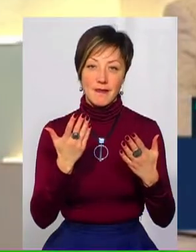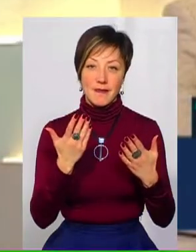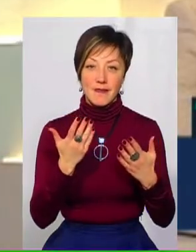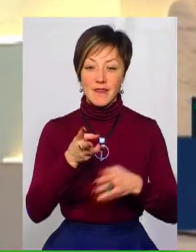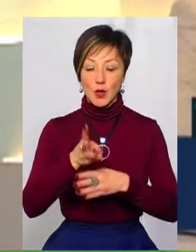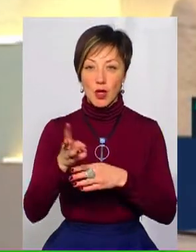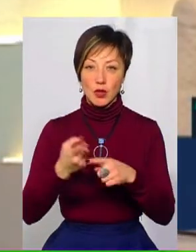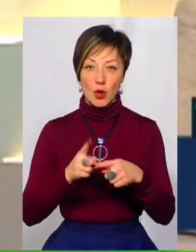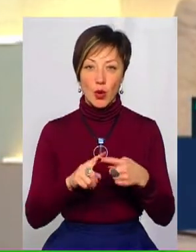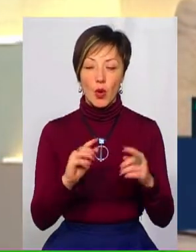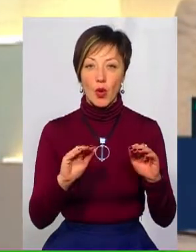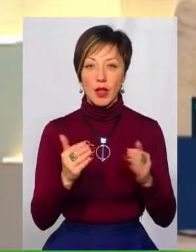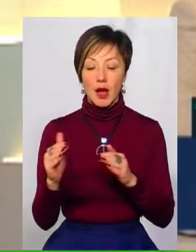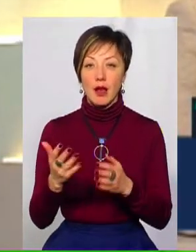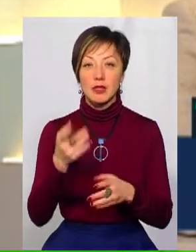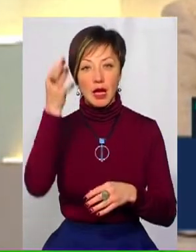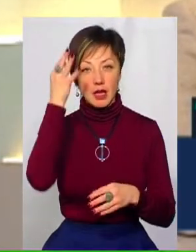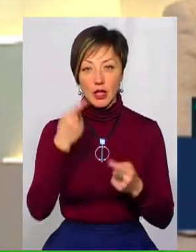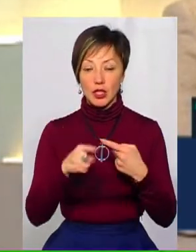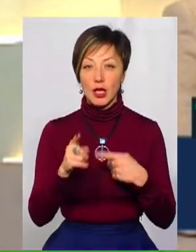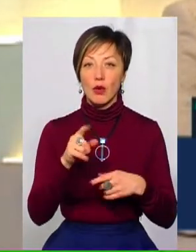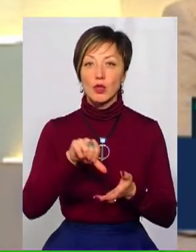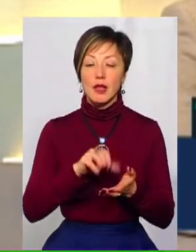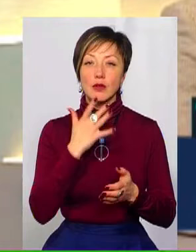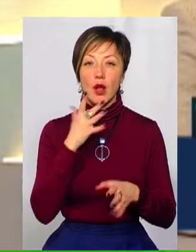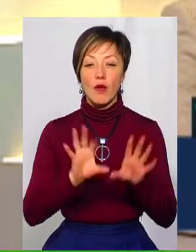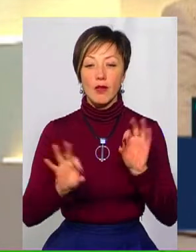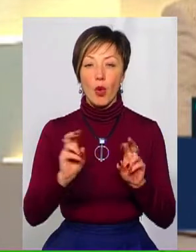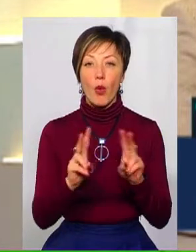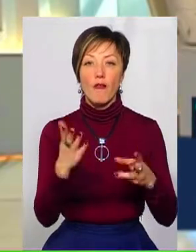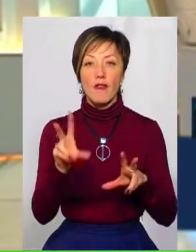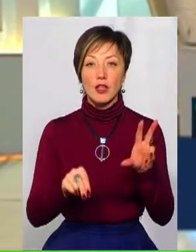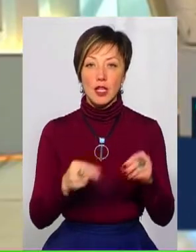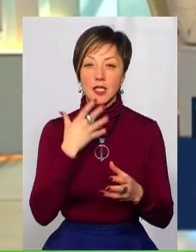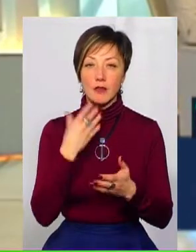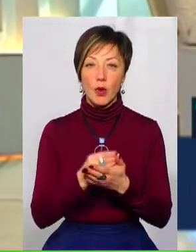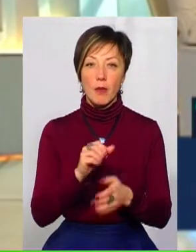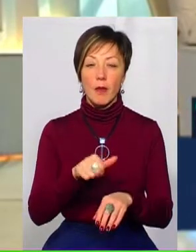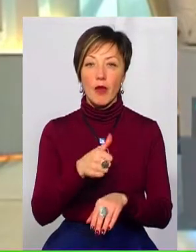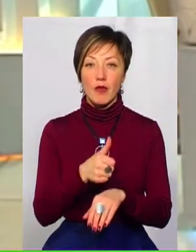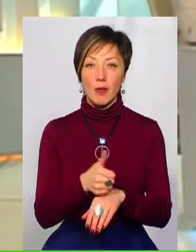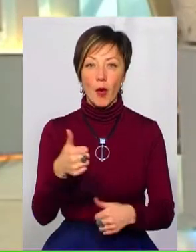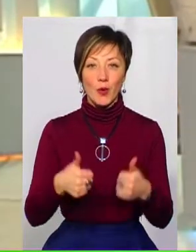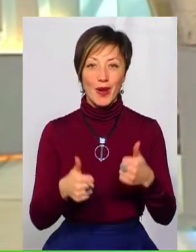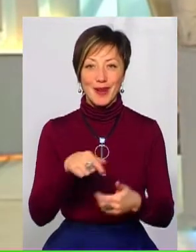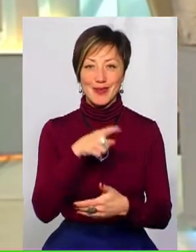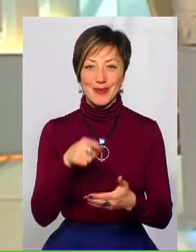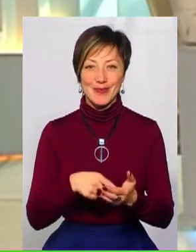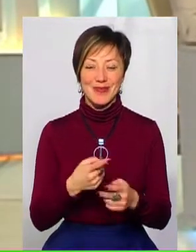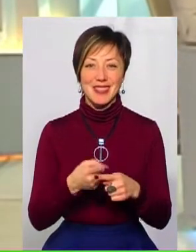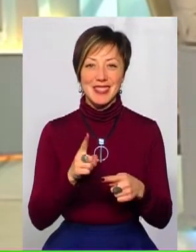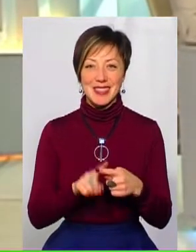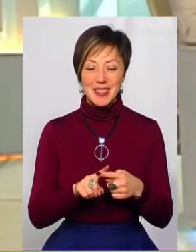якщо згадати інших учасників національного відбору, кого ви вважаєте своїм найголовним конкурентом? Бо це було